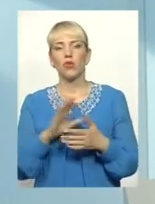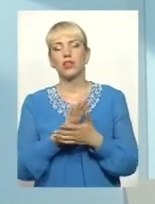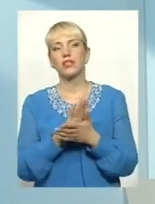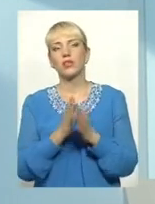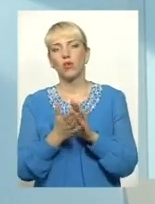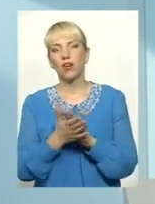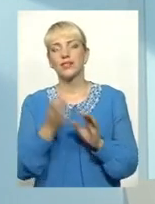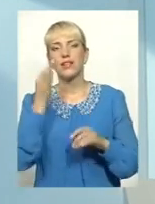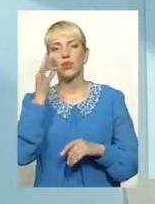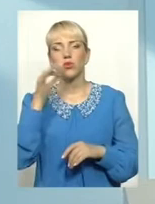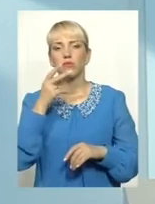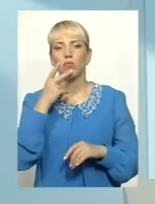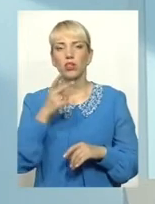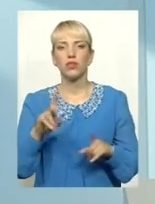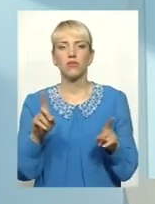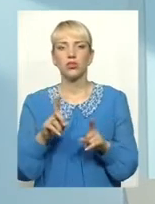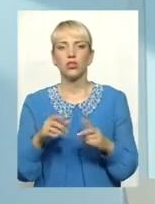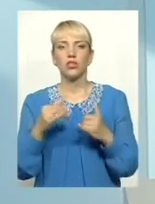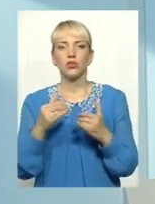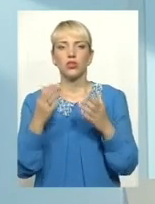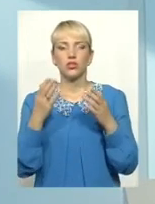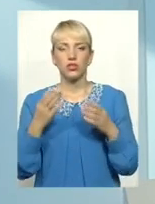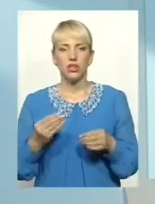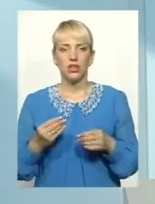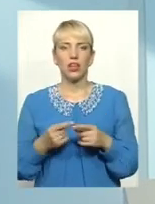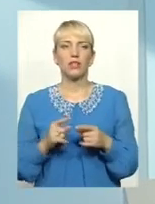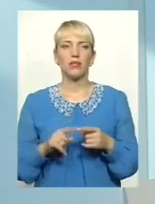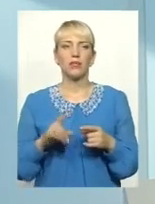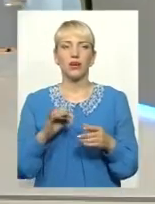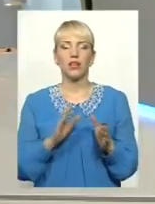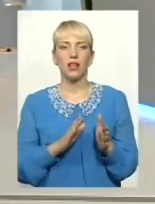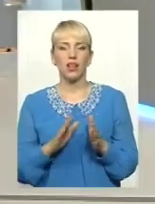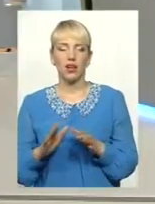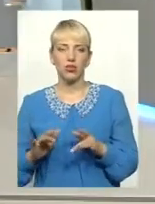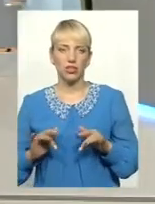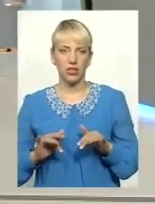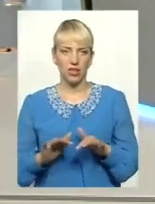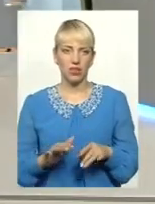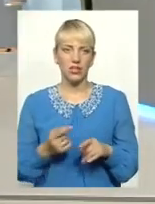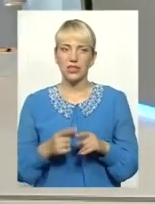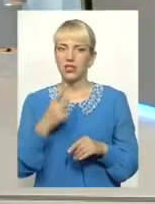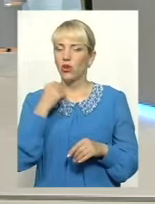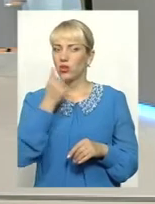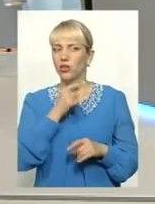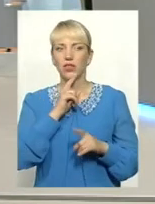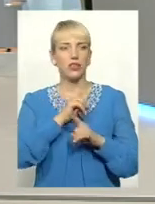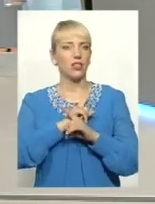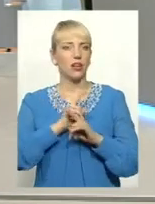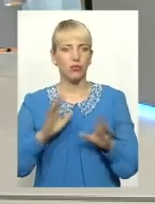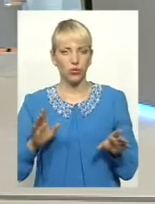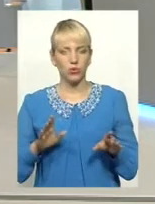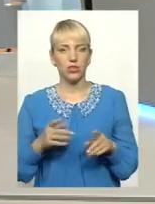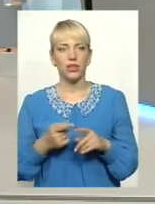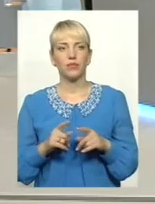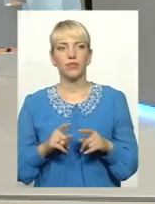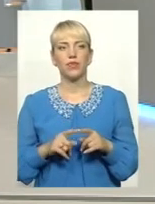на сьогоднішній день по чисельності в інших містах при налагодженні діяльності, звісно, це за один рік не буде, досвід Луцька,